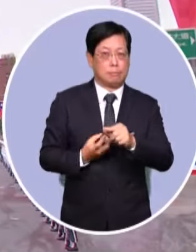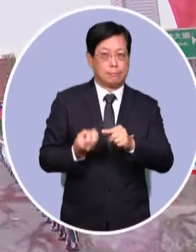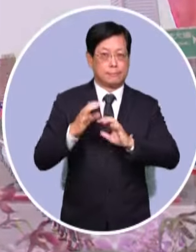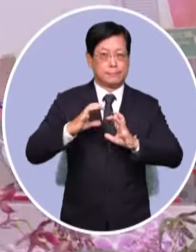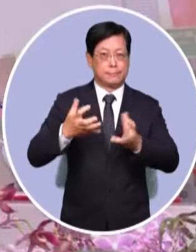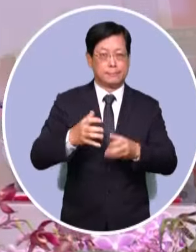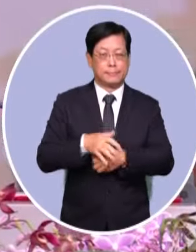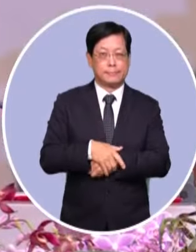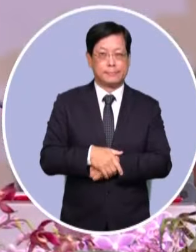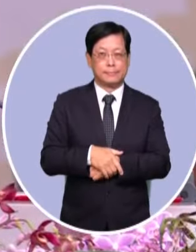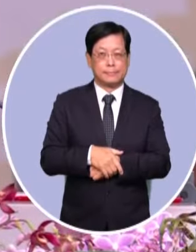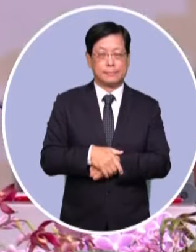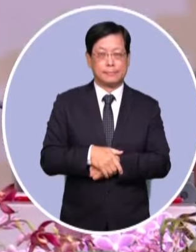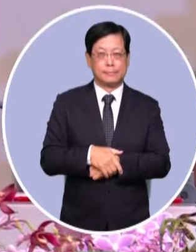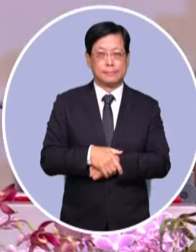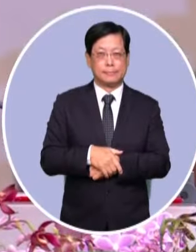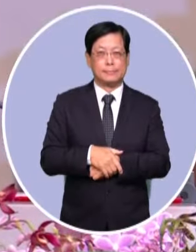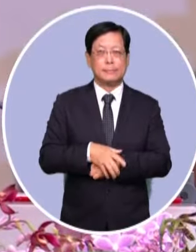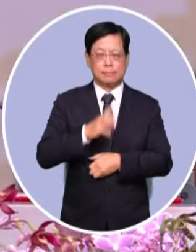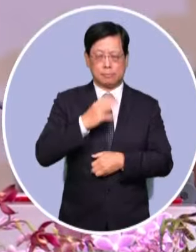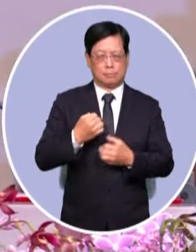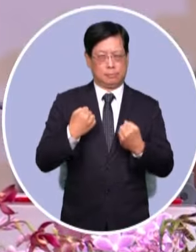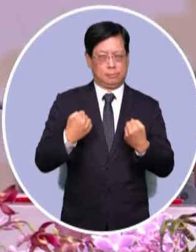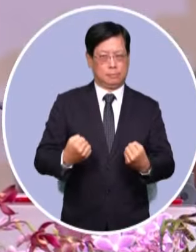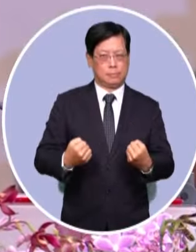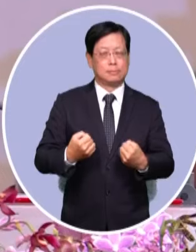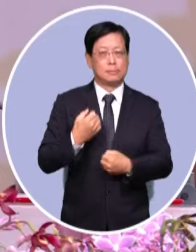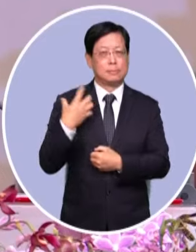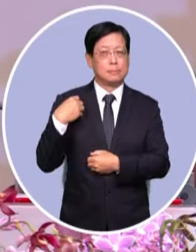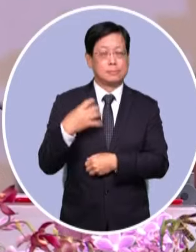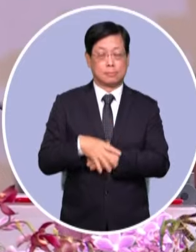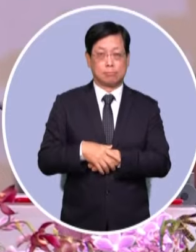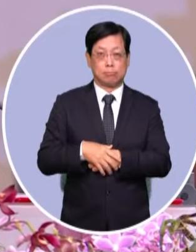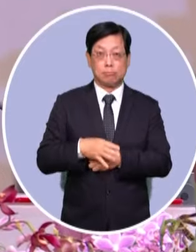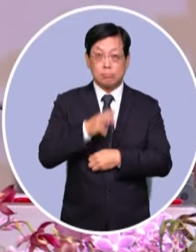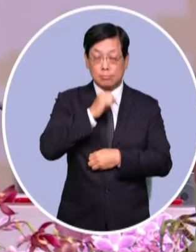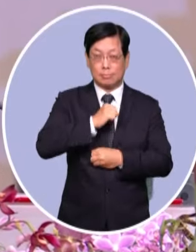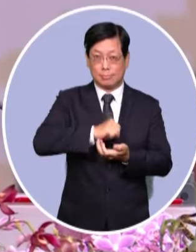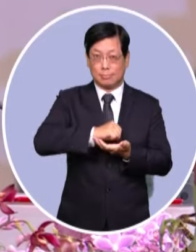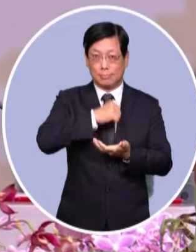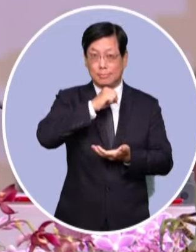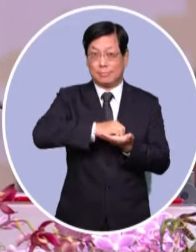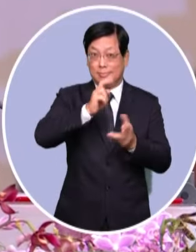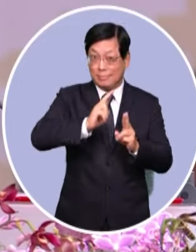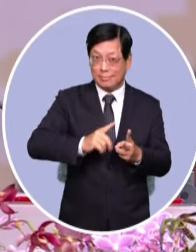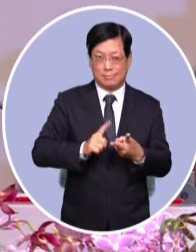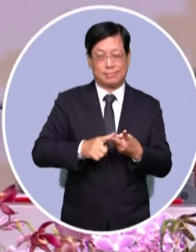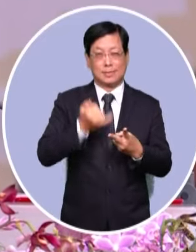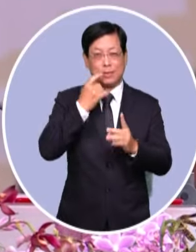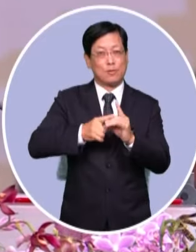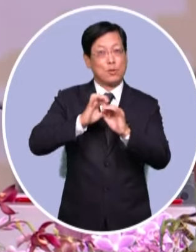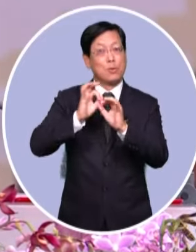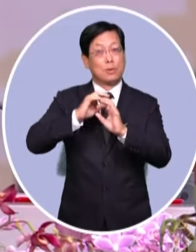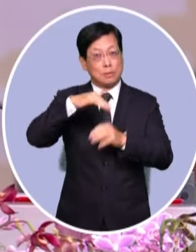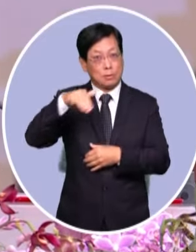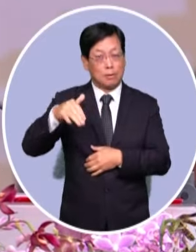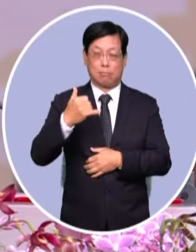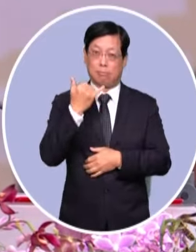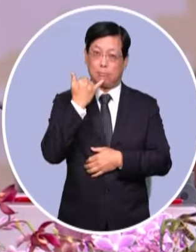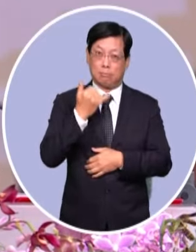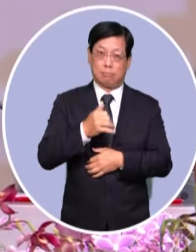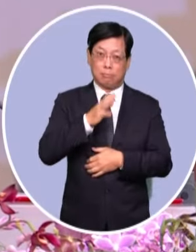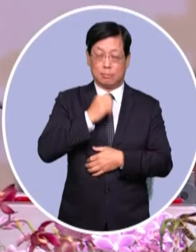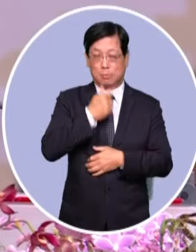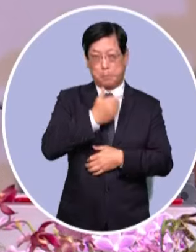国是存在的，它可以是台积电，可以是佛光山，可以是慈